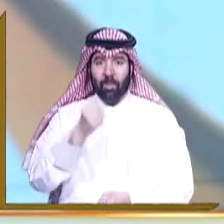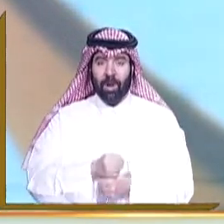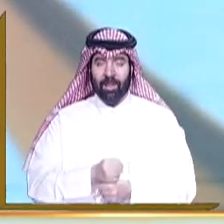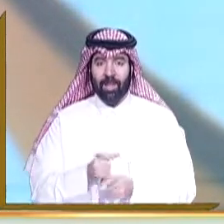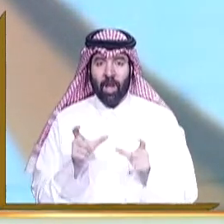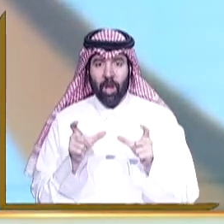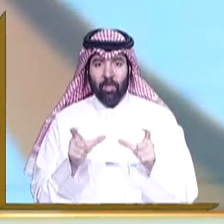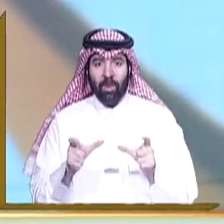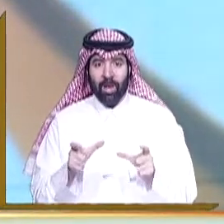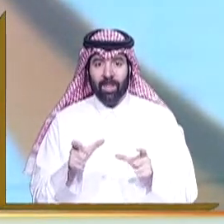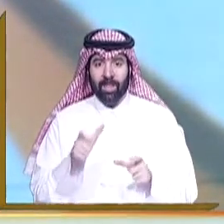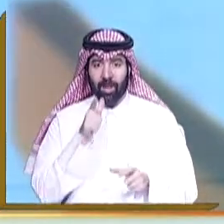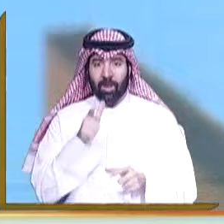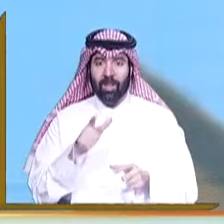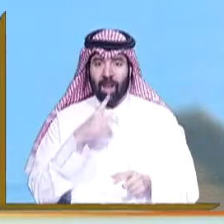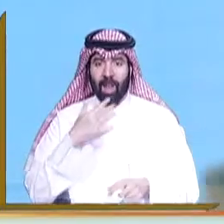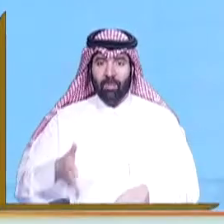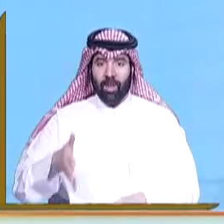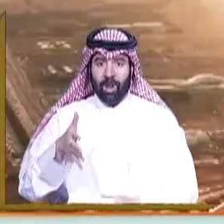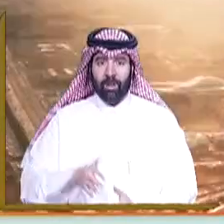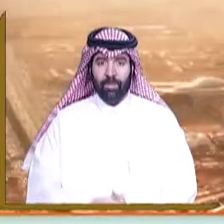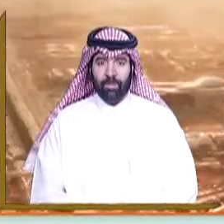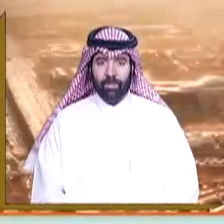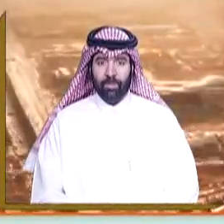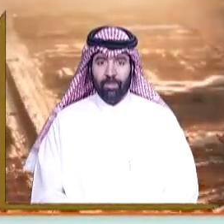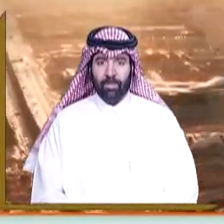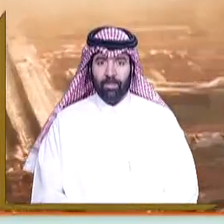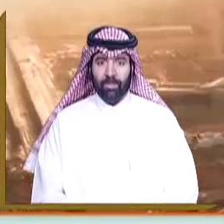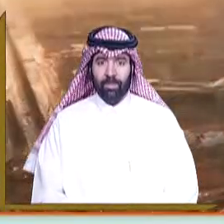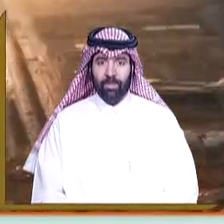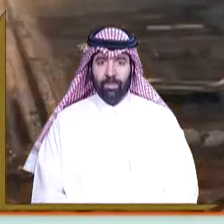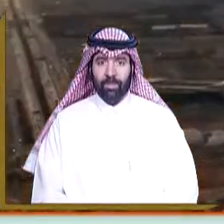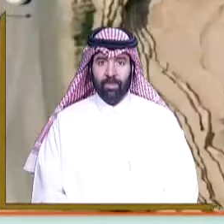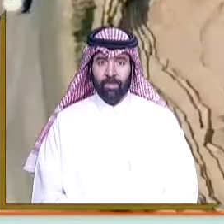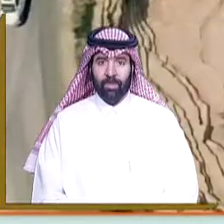حماية وصون حقوق الأطفال.